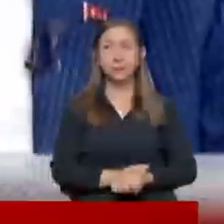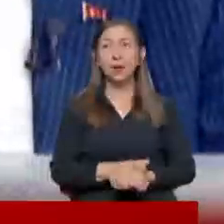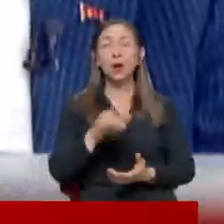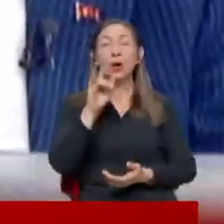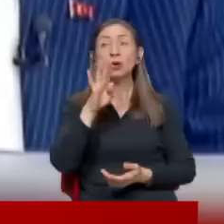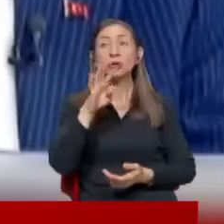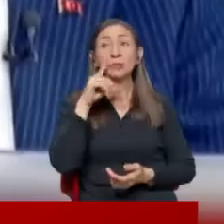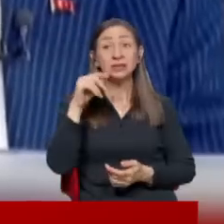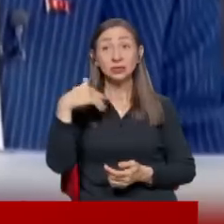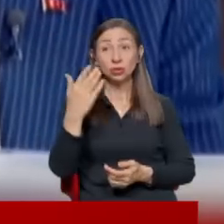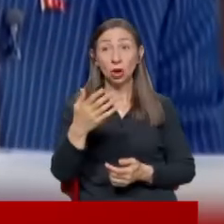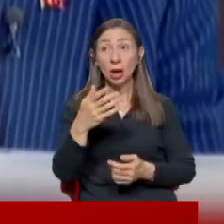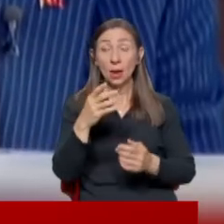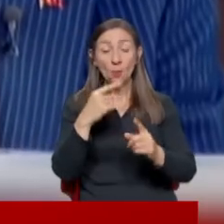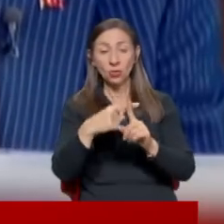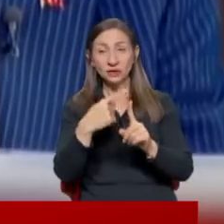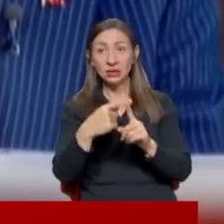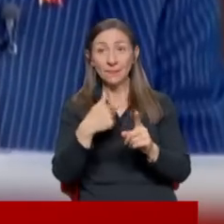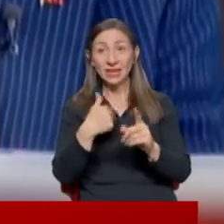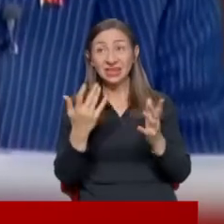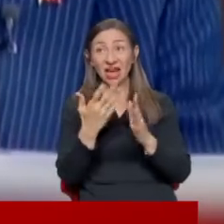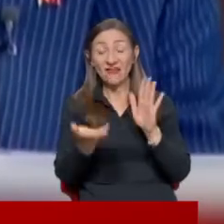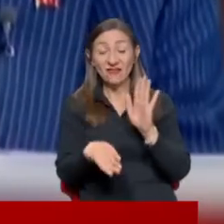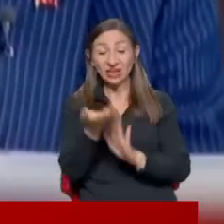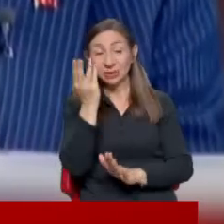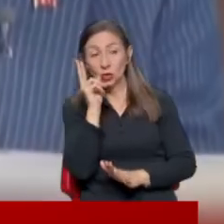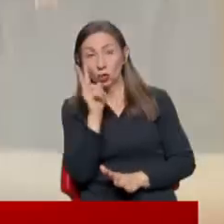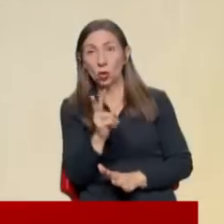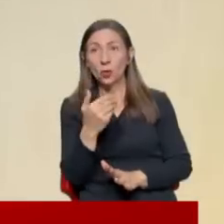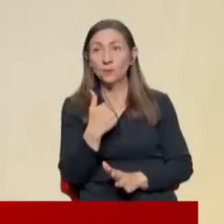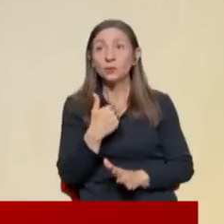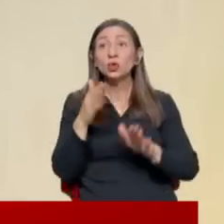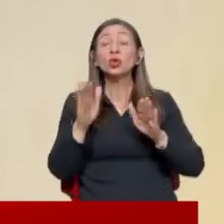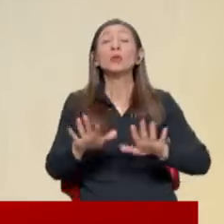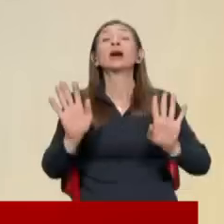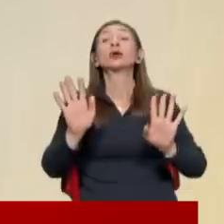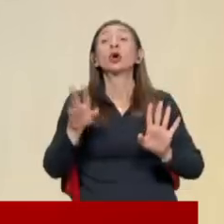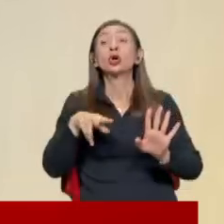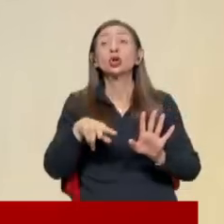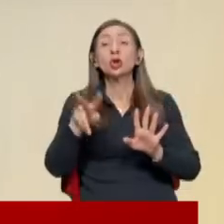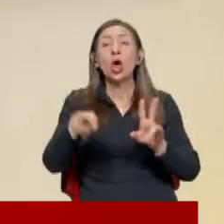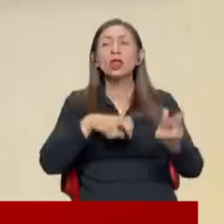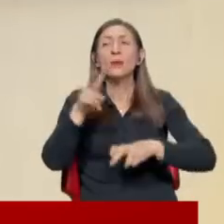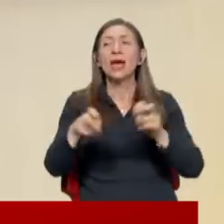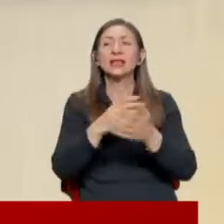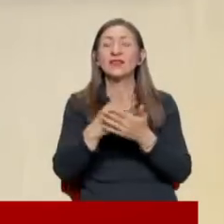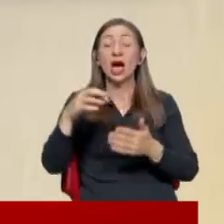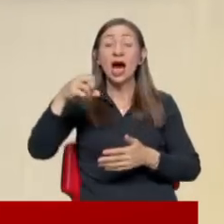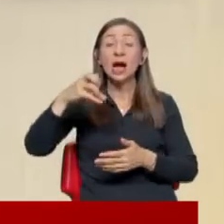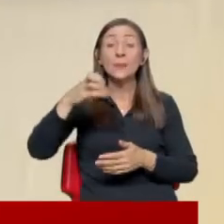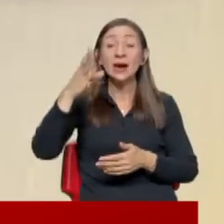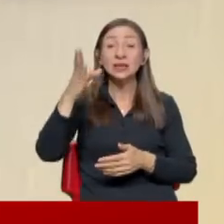14 Mayıs'tan sonra motivasyonum ben daha fazla arttığı kanısındayım. Durmak yok, yolmaya devam. AK